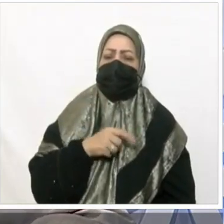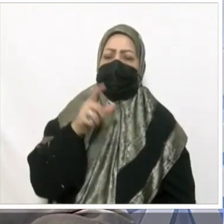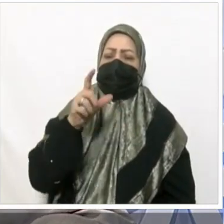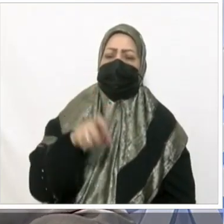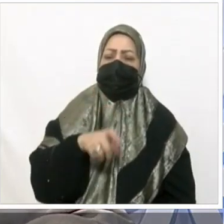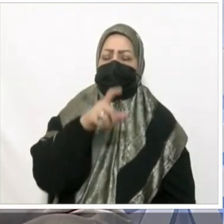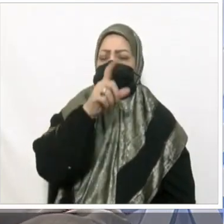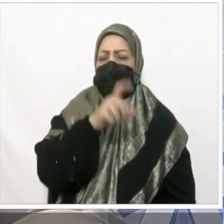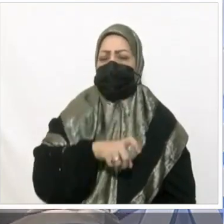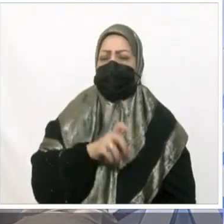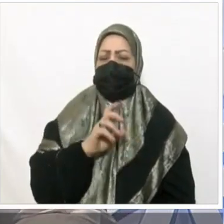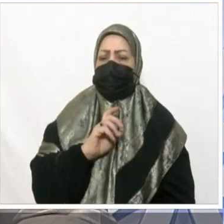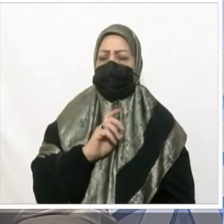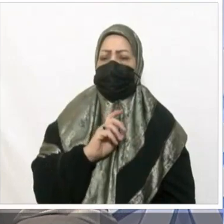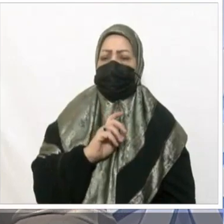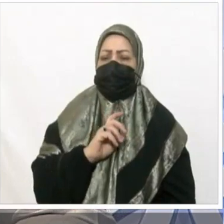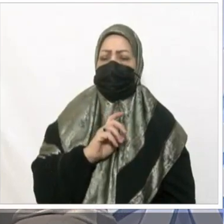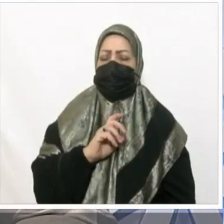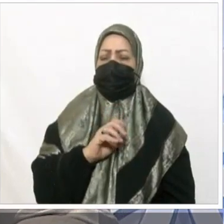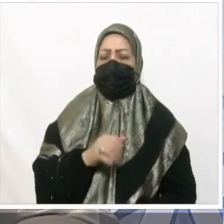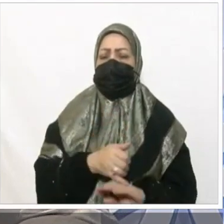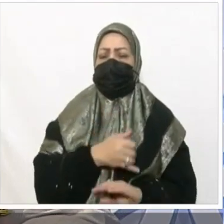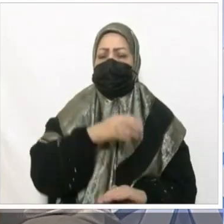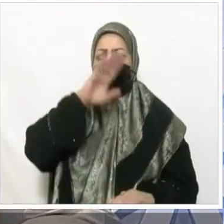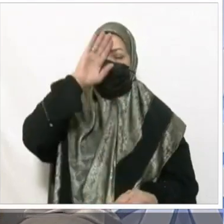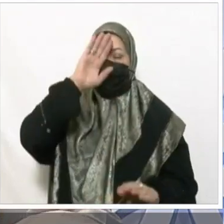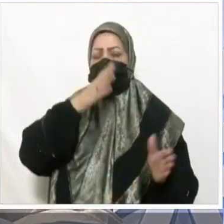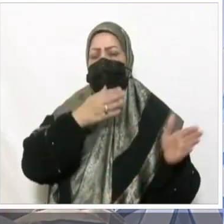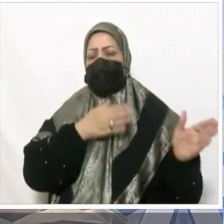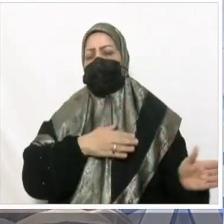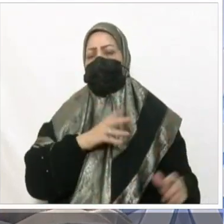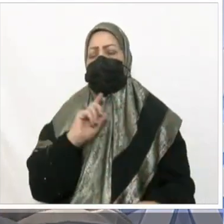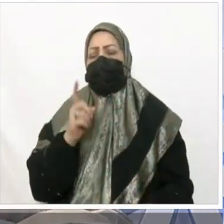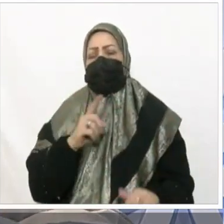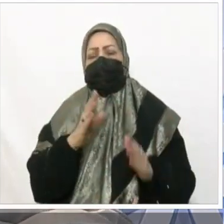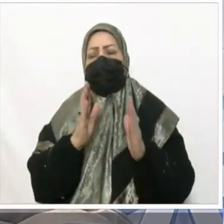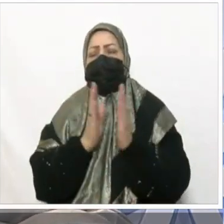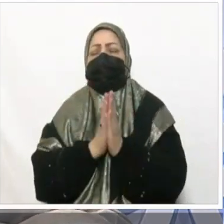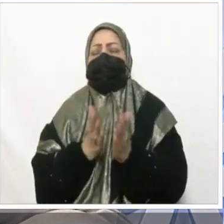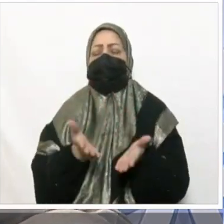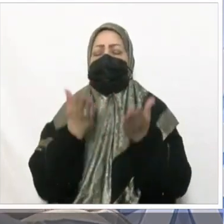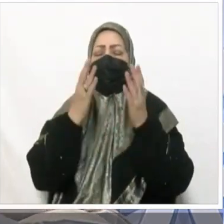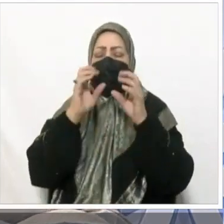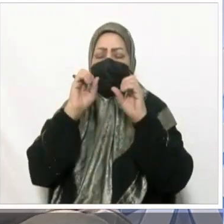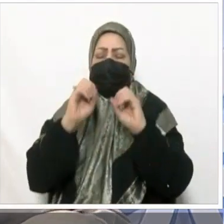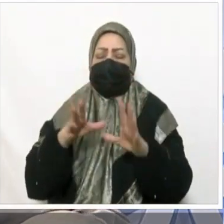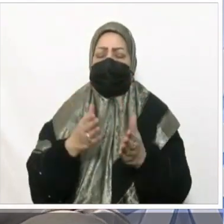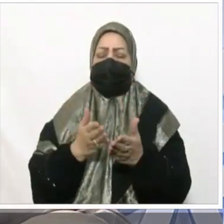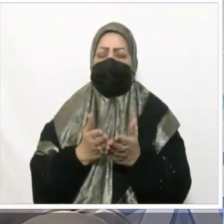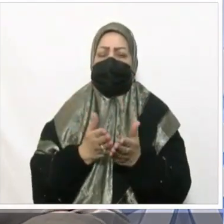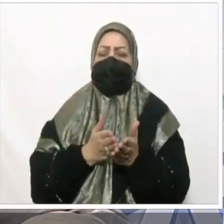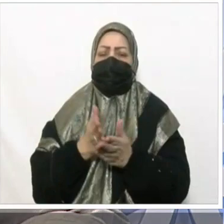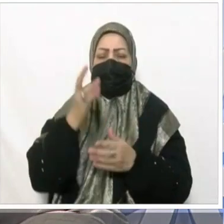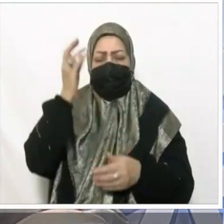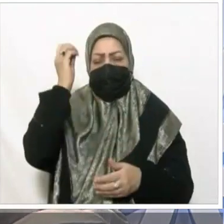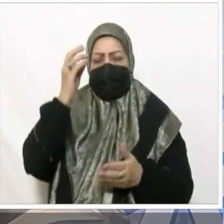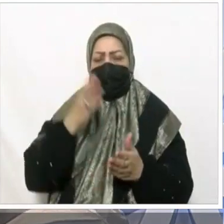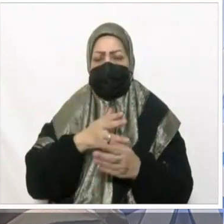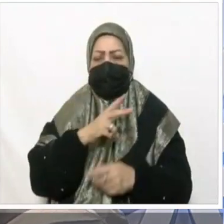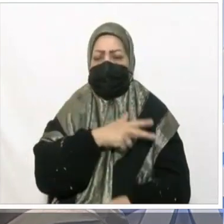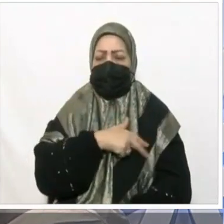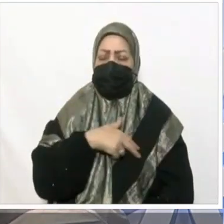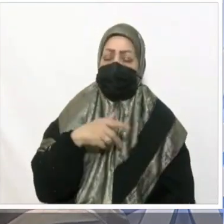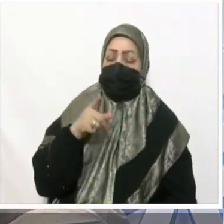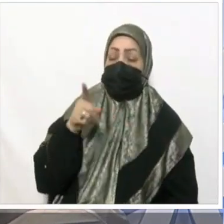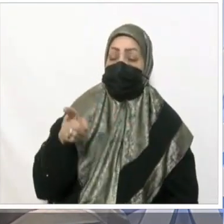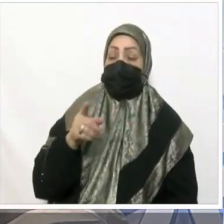السنة؟ فللأسف نسأل الله أن يصلح الحال، وهذه مسؤولية الحكومة، هذه جزء من المسؤولية، هي